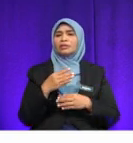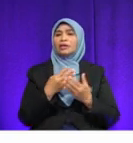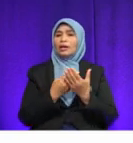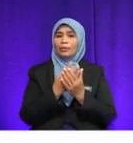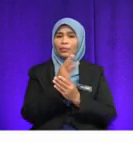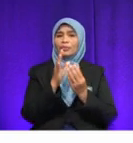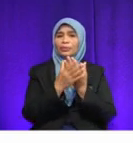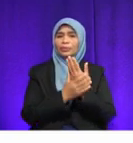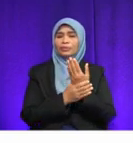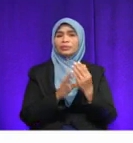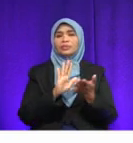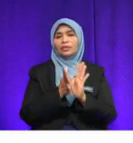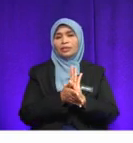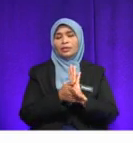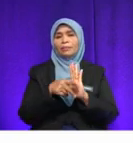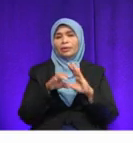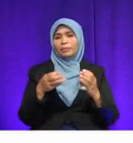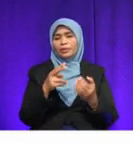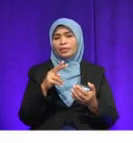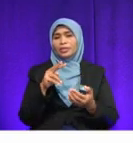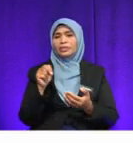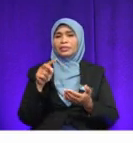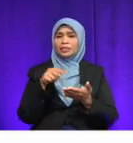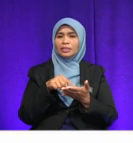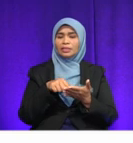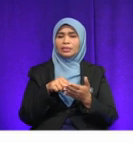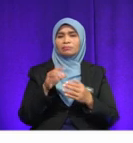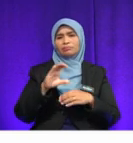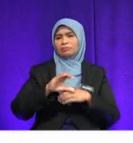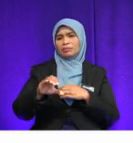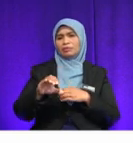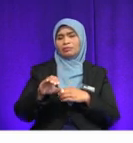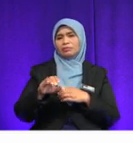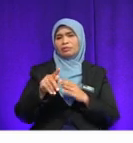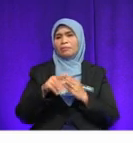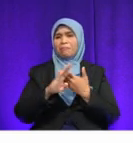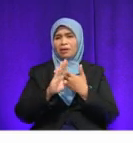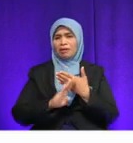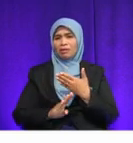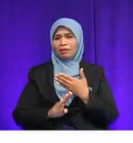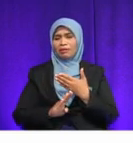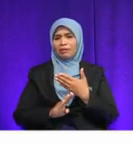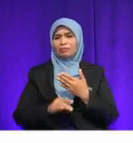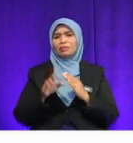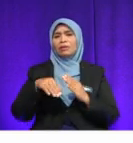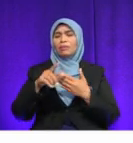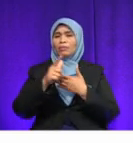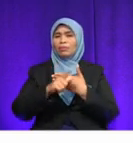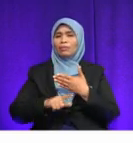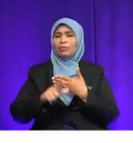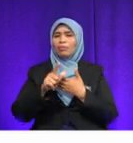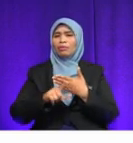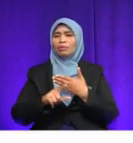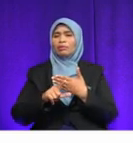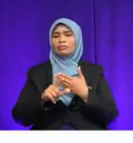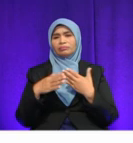ini bagi mengelakkan kemudaratan yang yaitu sebelum luka itu sembuh namanya syafiqah telah beda